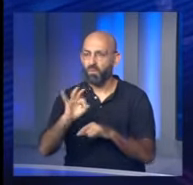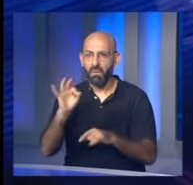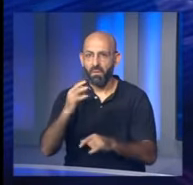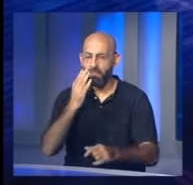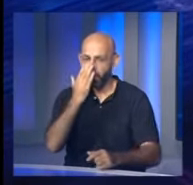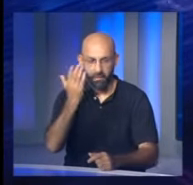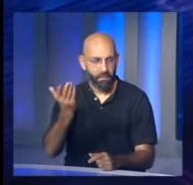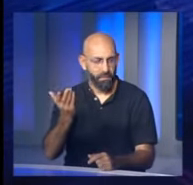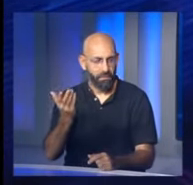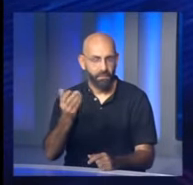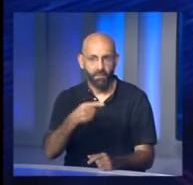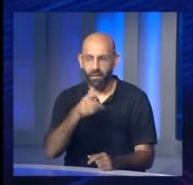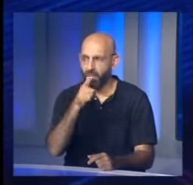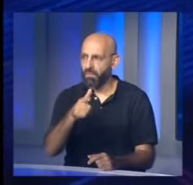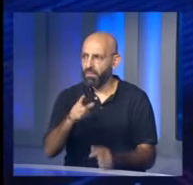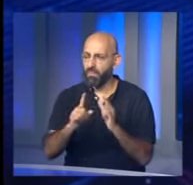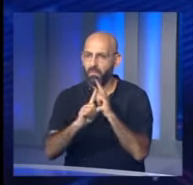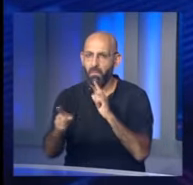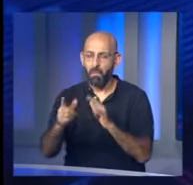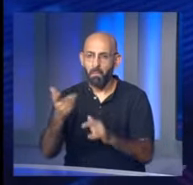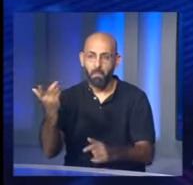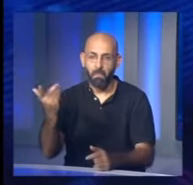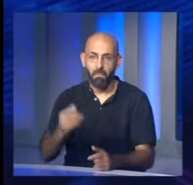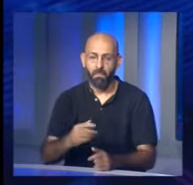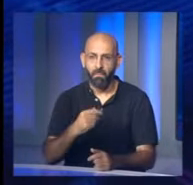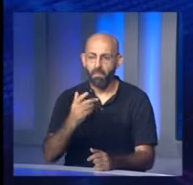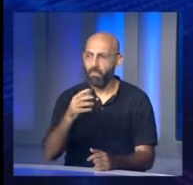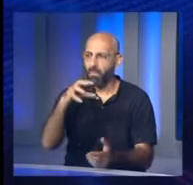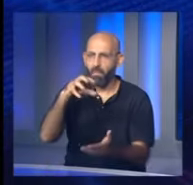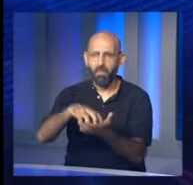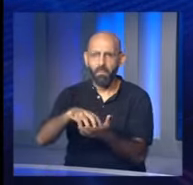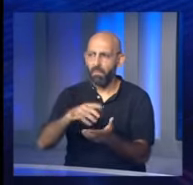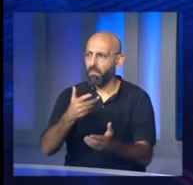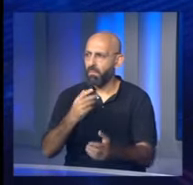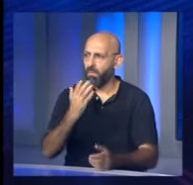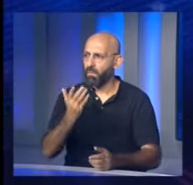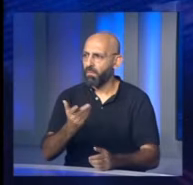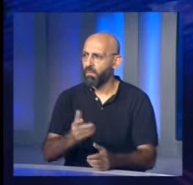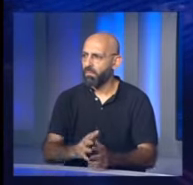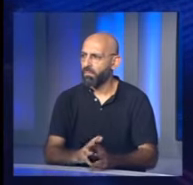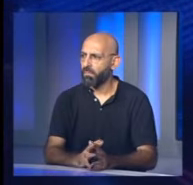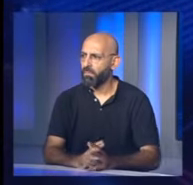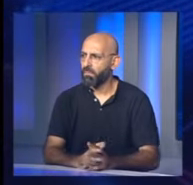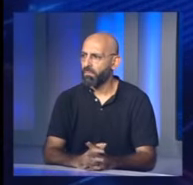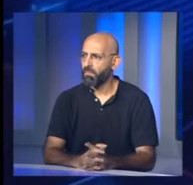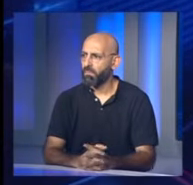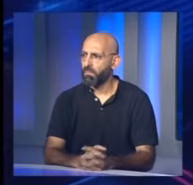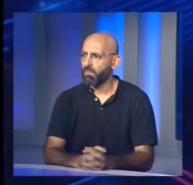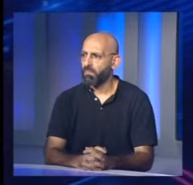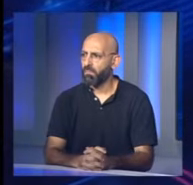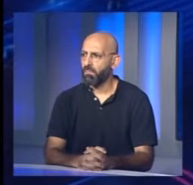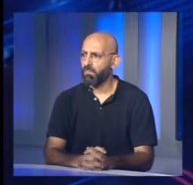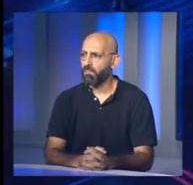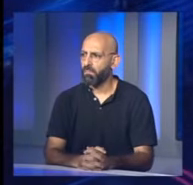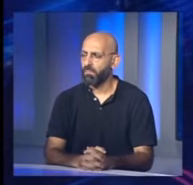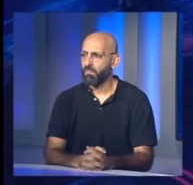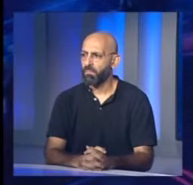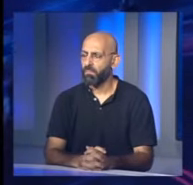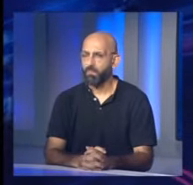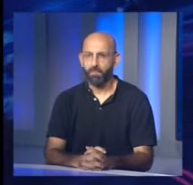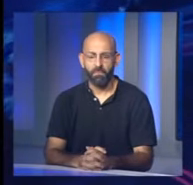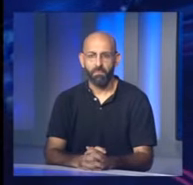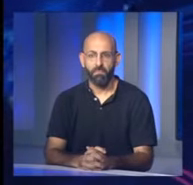قليل هي في منطقه برج ابو حيدر قد هرعت سيارات الاسعاف الى